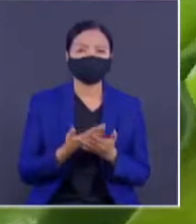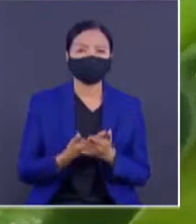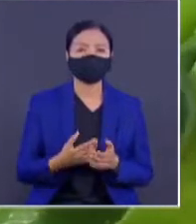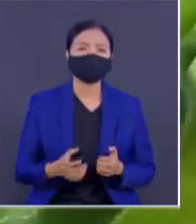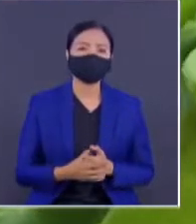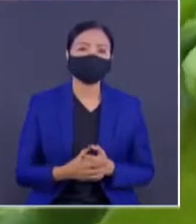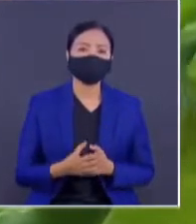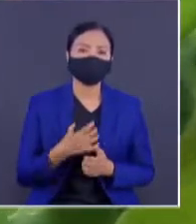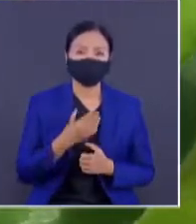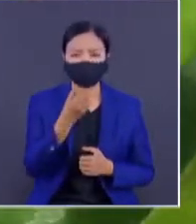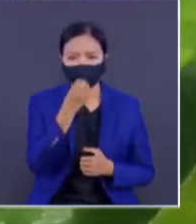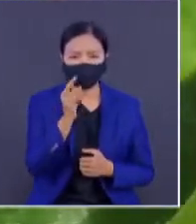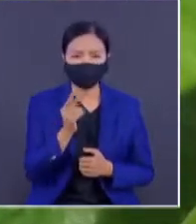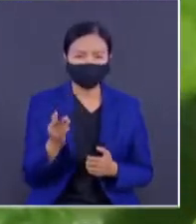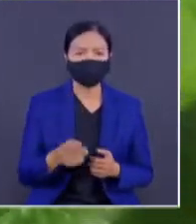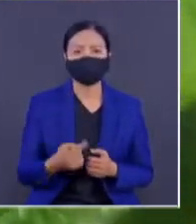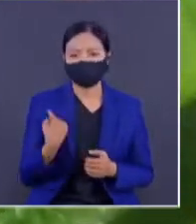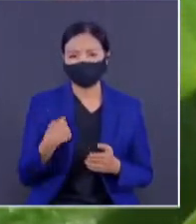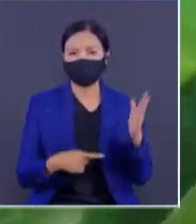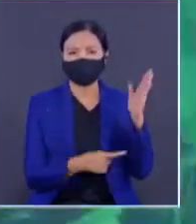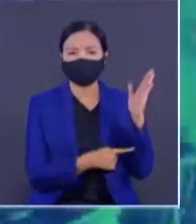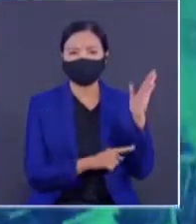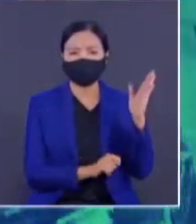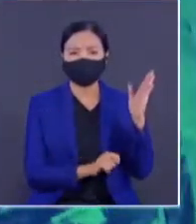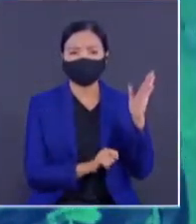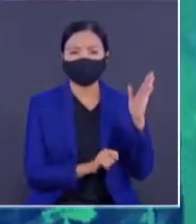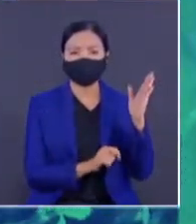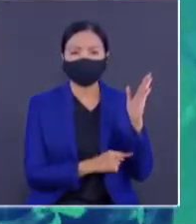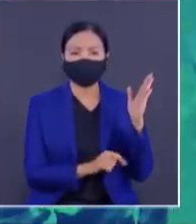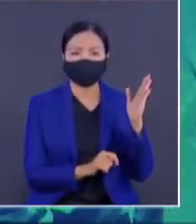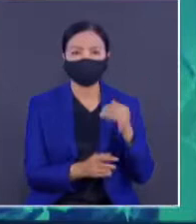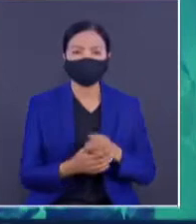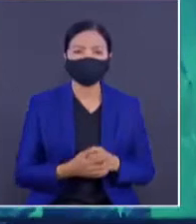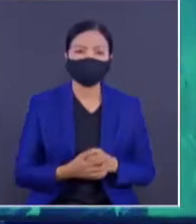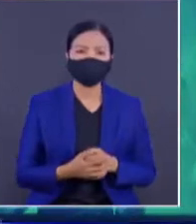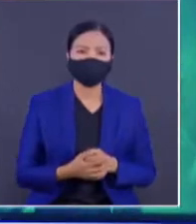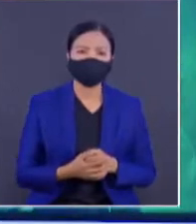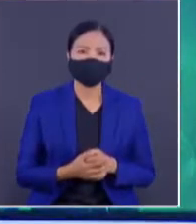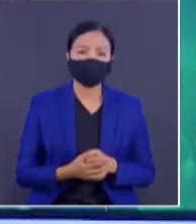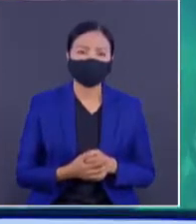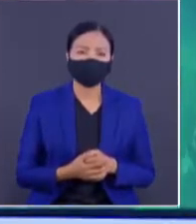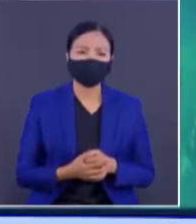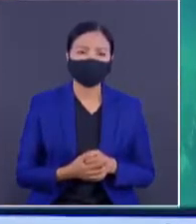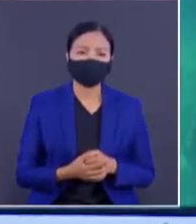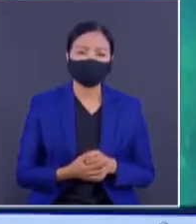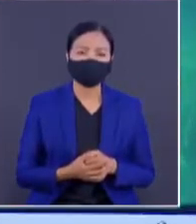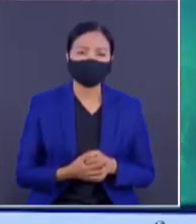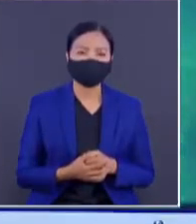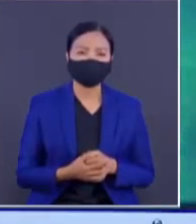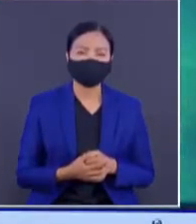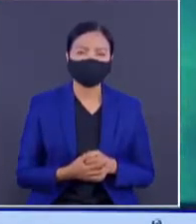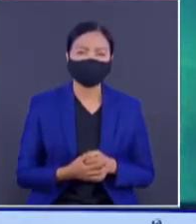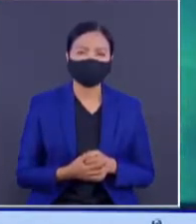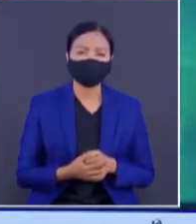ากรู้ว่าจะเป็นยังไงนะคะที่เดียวในประเทศไทย แต่ที่เห็นเขาชิมมะนาวนะถ้าเข้าปากปุ๊บนั้นเราจะหยีตาเลยเพรา